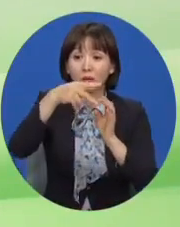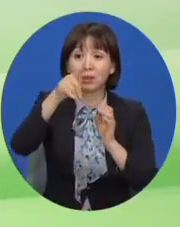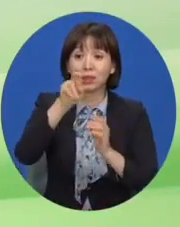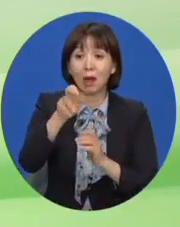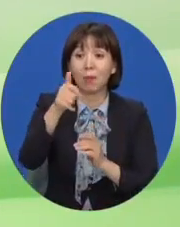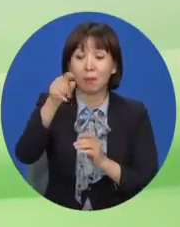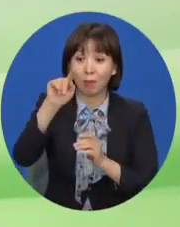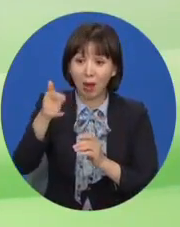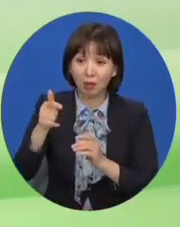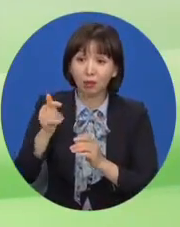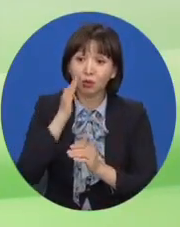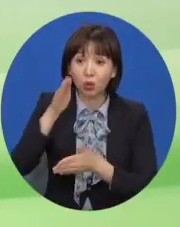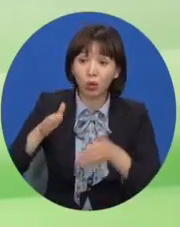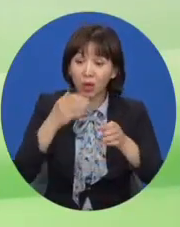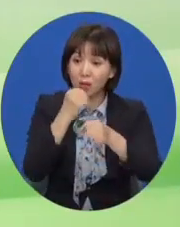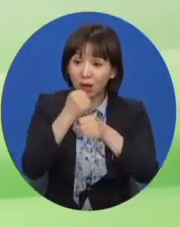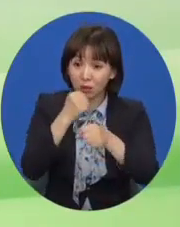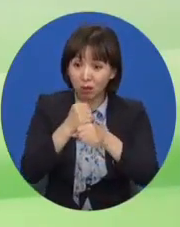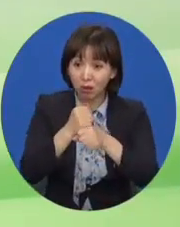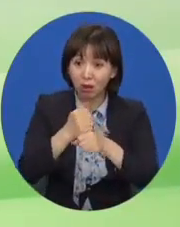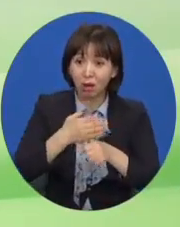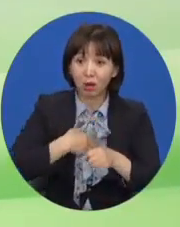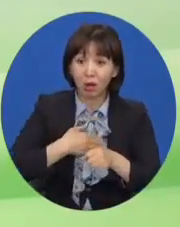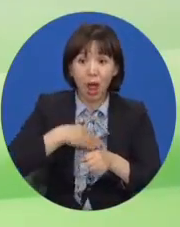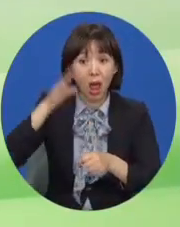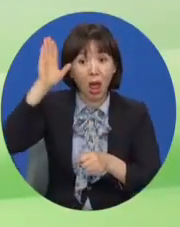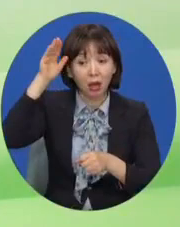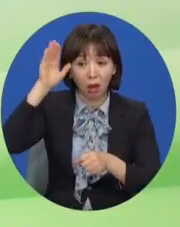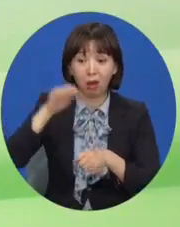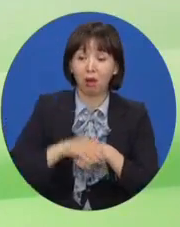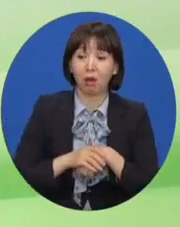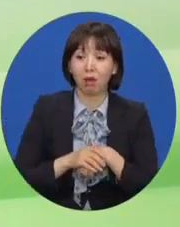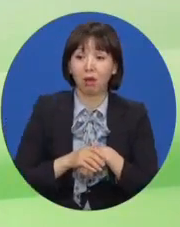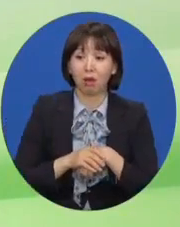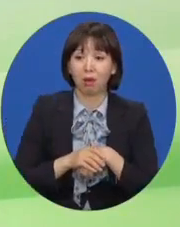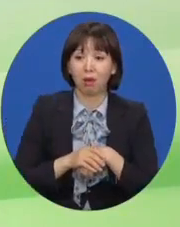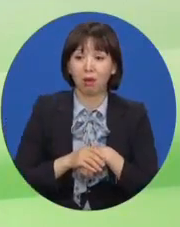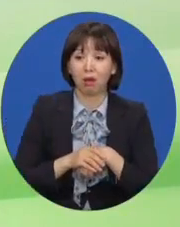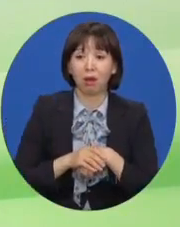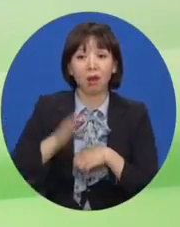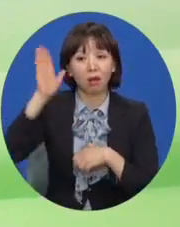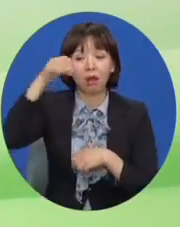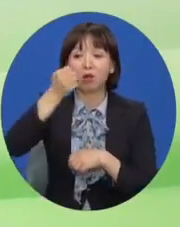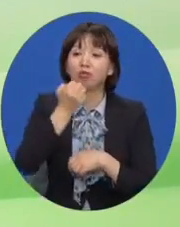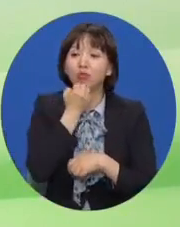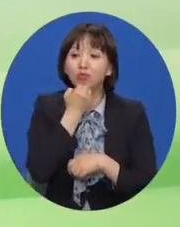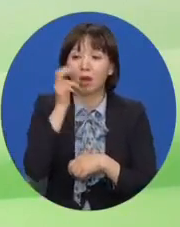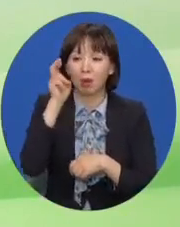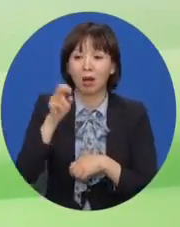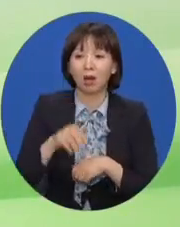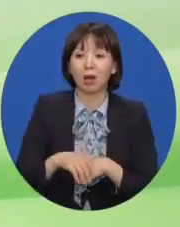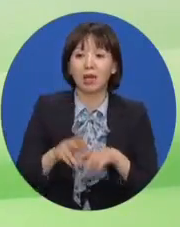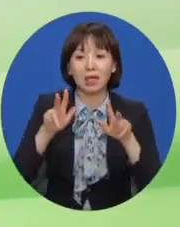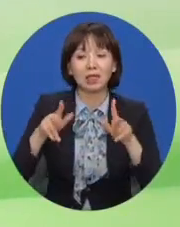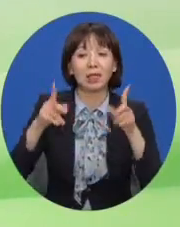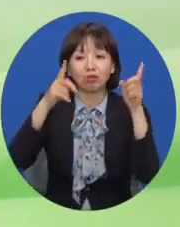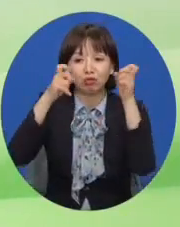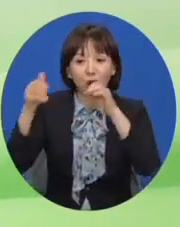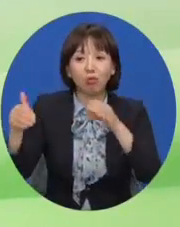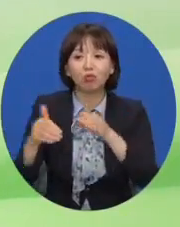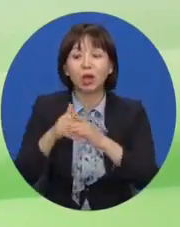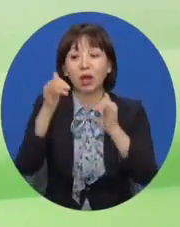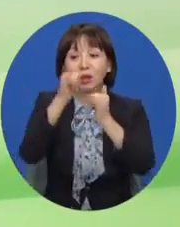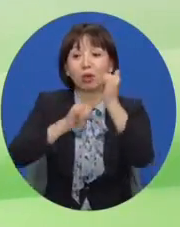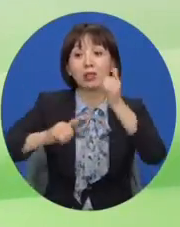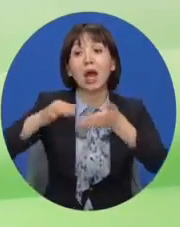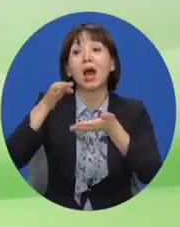온다고요? 저 개띠인데요. 지나가는 개도 웃을 얘기 아니겠어요? 이건 말이 안 됩니다. 이제는 추억과 문화와 역사적